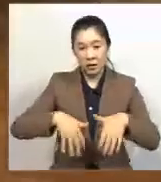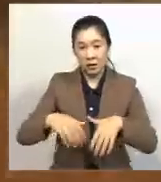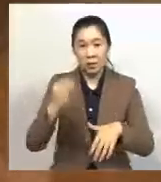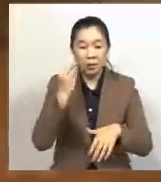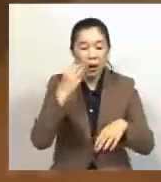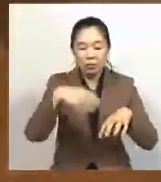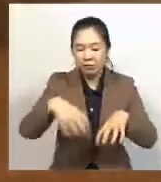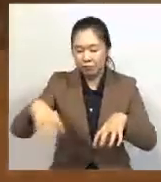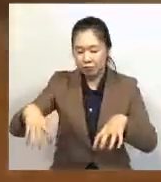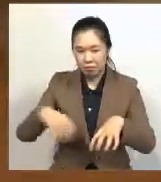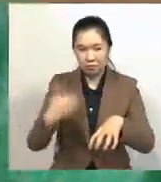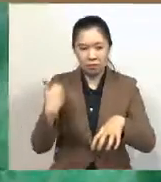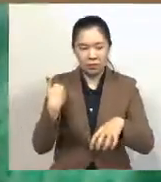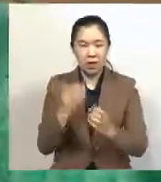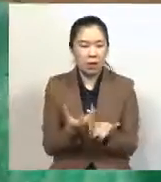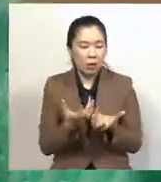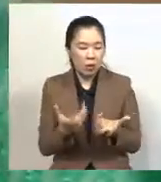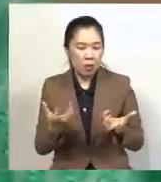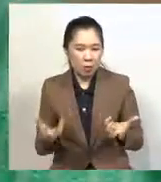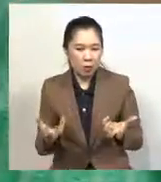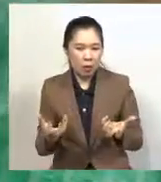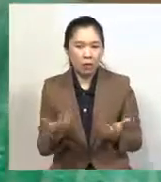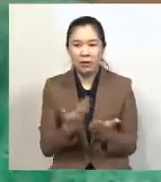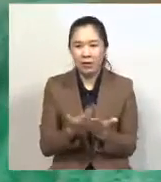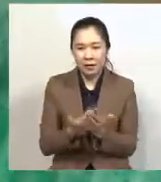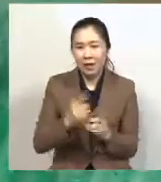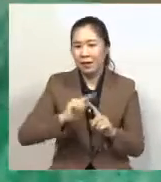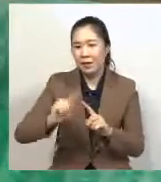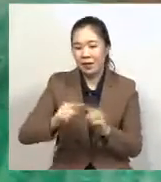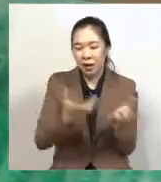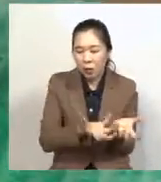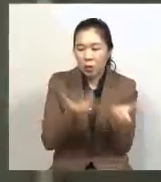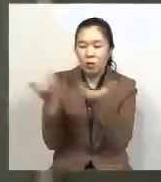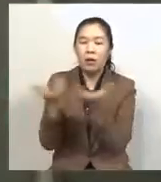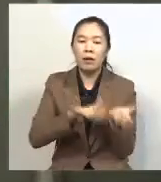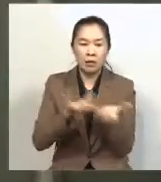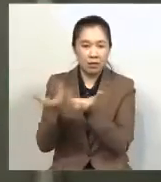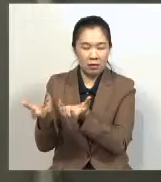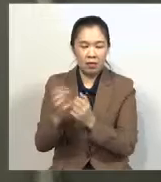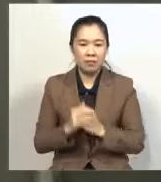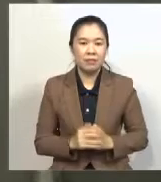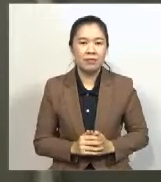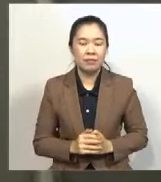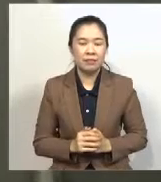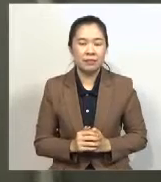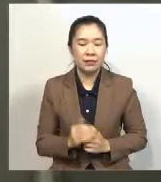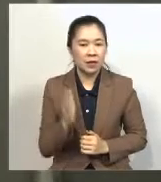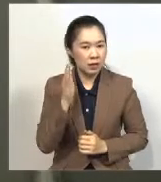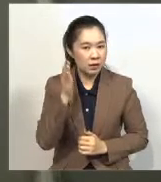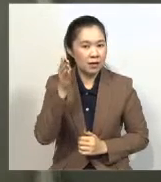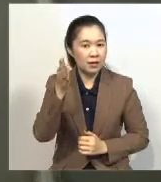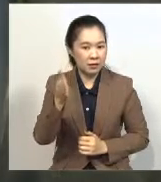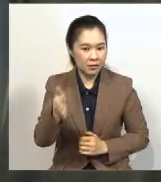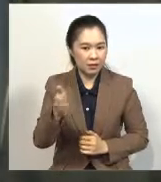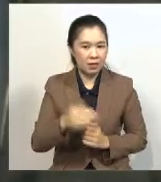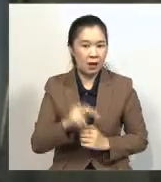ณนี้นะคะได้นำสิ่งของแล้วก็ทรัพย์สินมีค่าขึ้นสู่ที่สูงค่ะซึ่งหลังจากนี้นะคะหลังจ